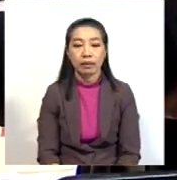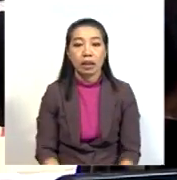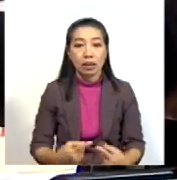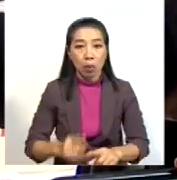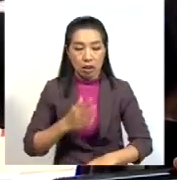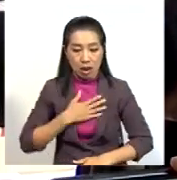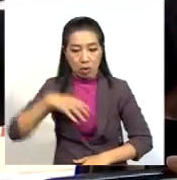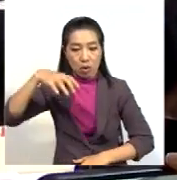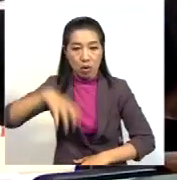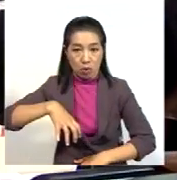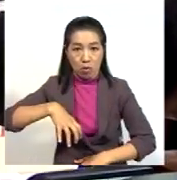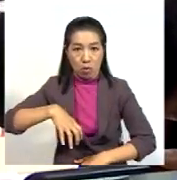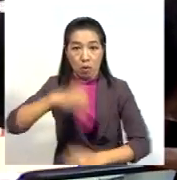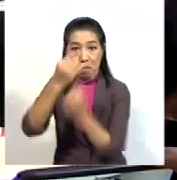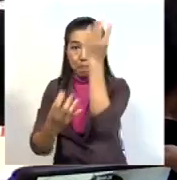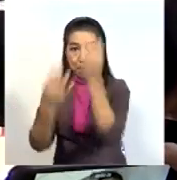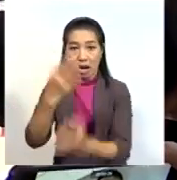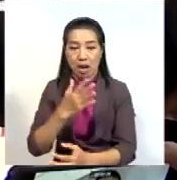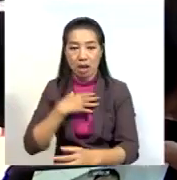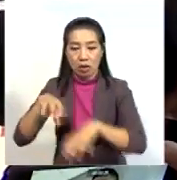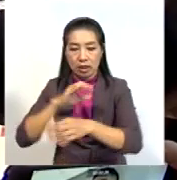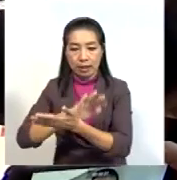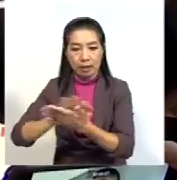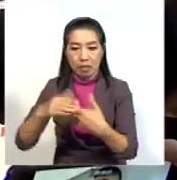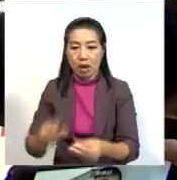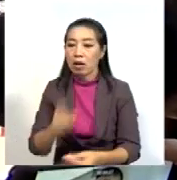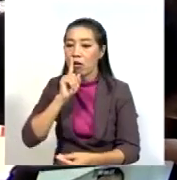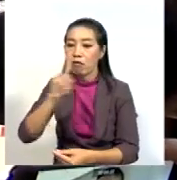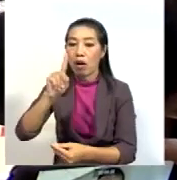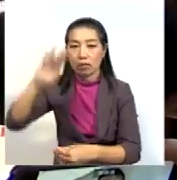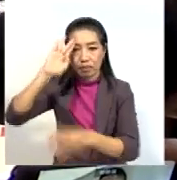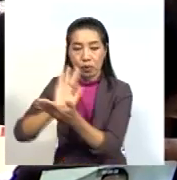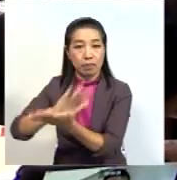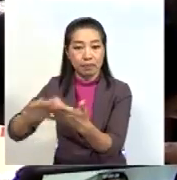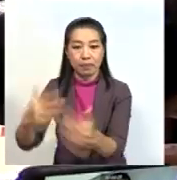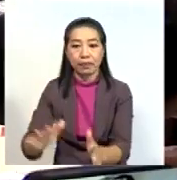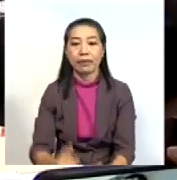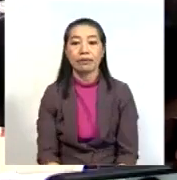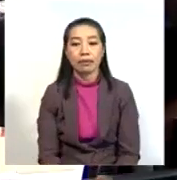าทางกรมป่าไม้เราก็ได้ดำเนินการทางการฟ้องร้องไปตามระเบียบเรียบร้อยแล้วนะครับ